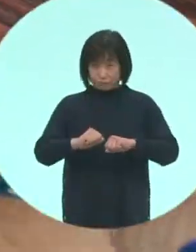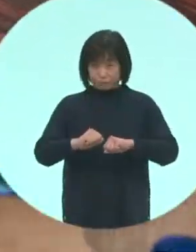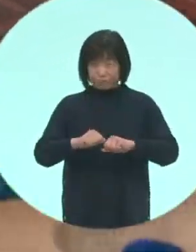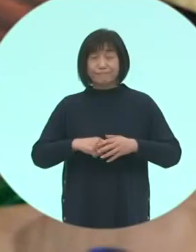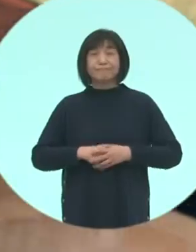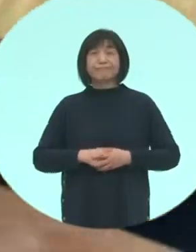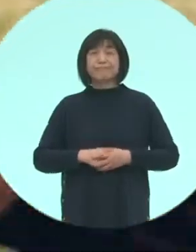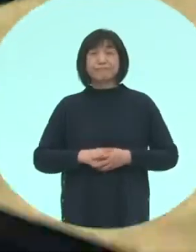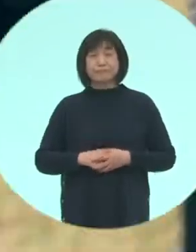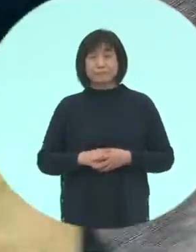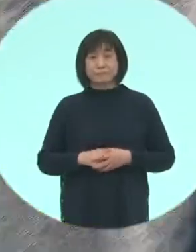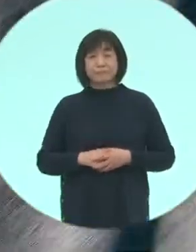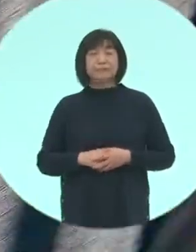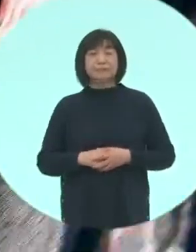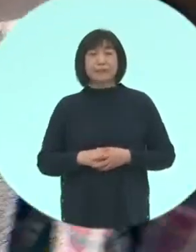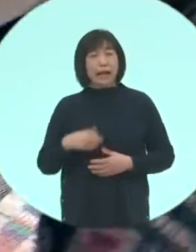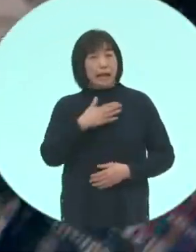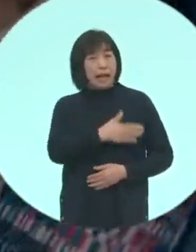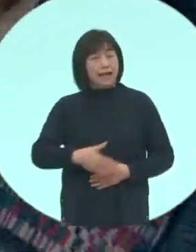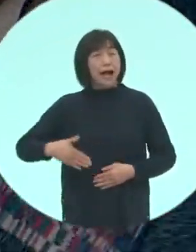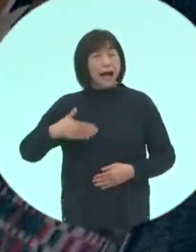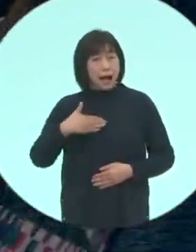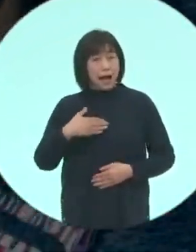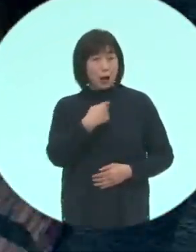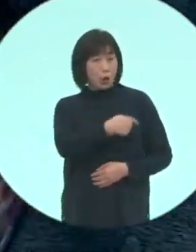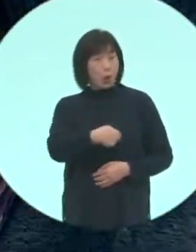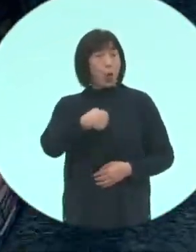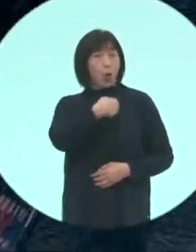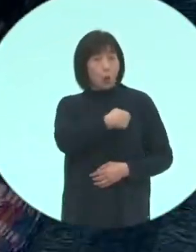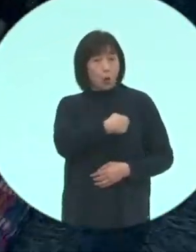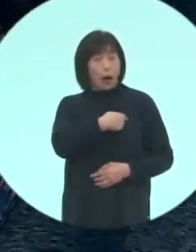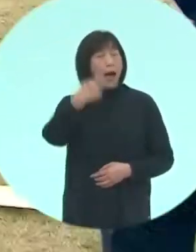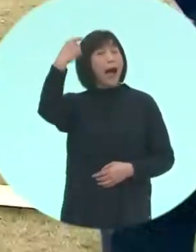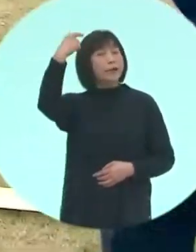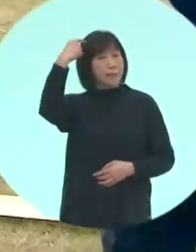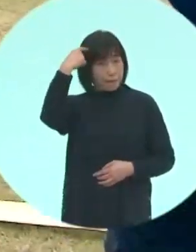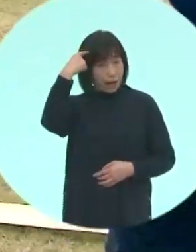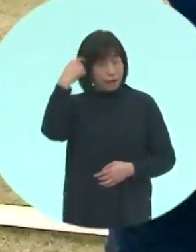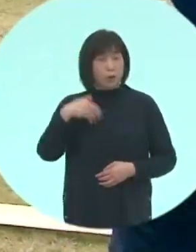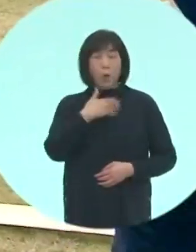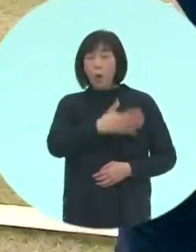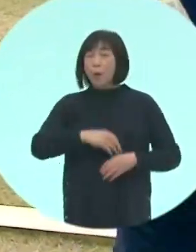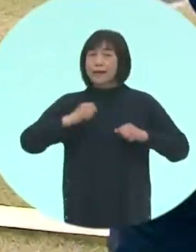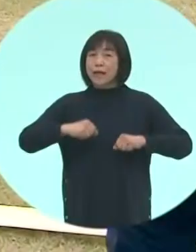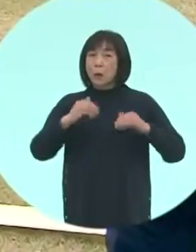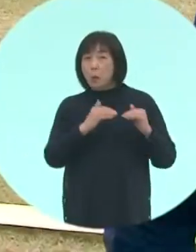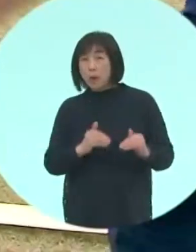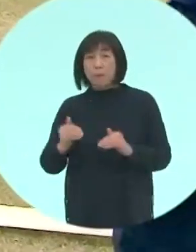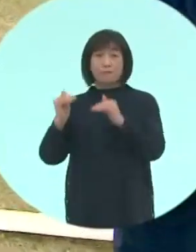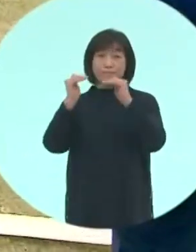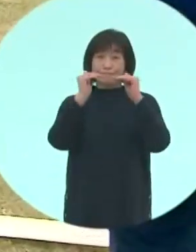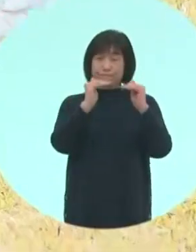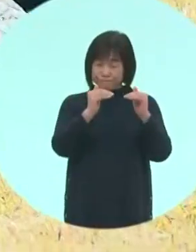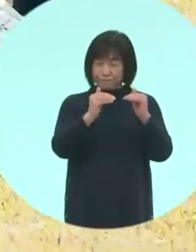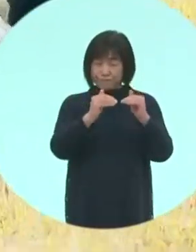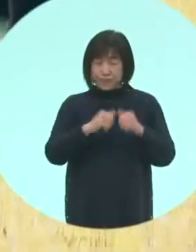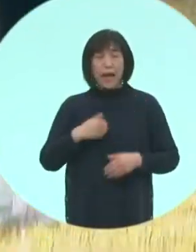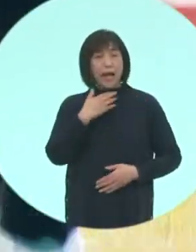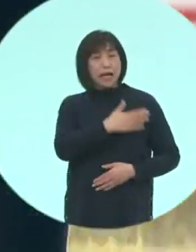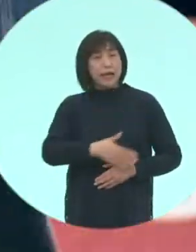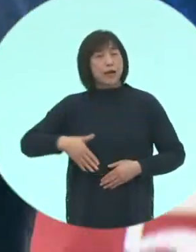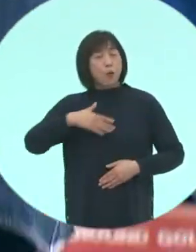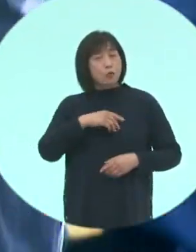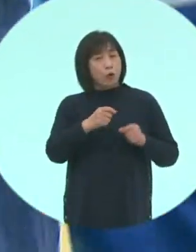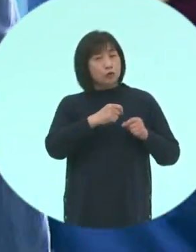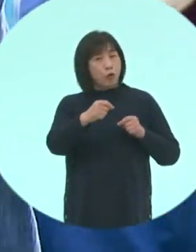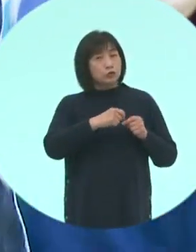で、体、心、頭の健康を増進させ健康長寿につなげ